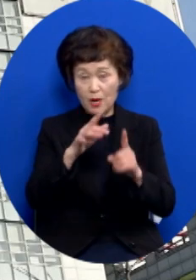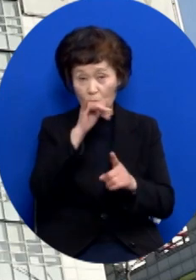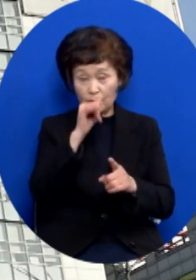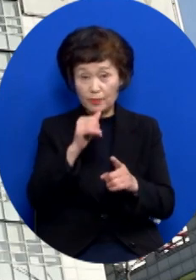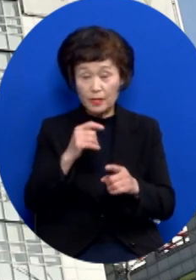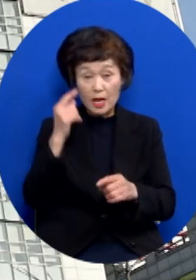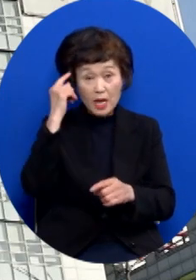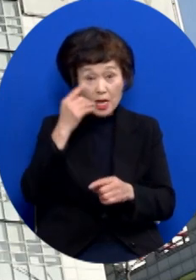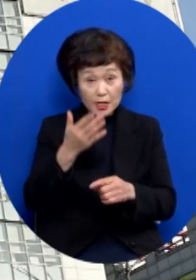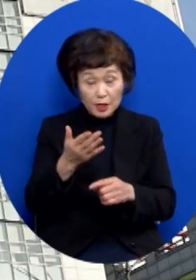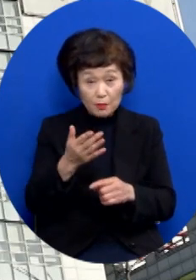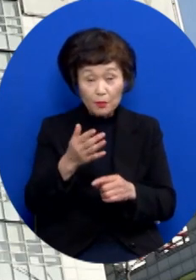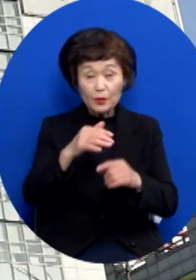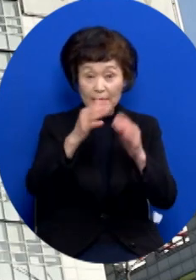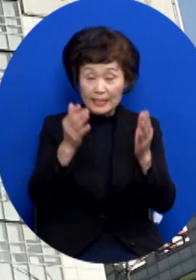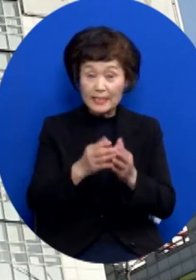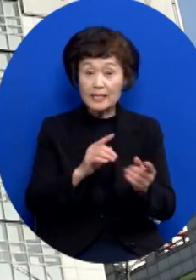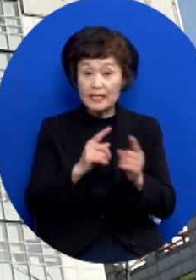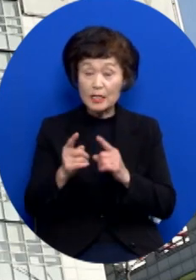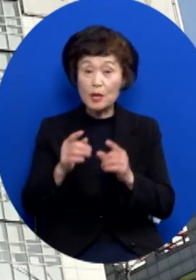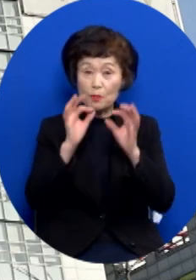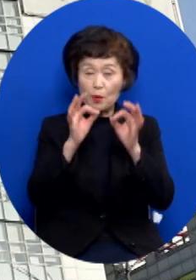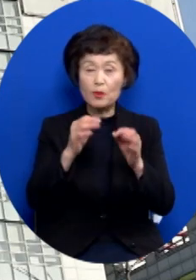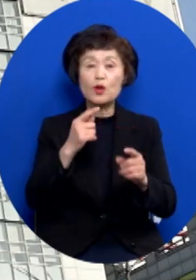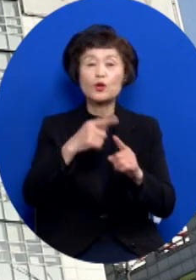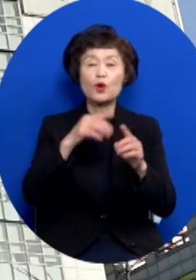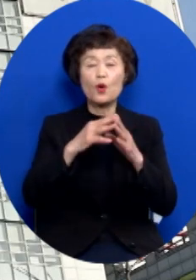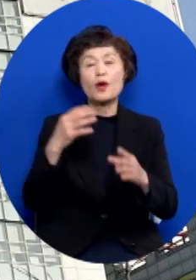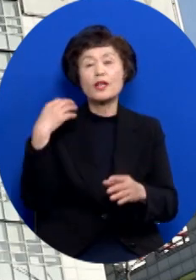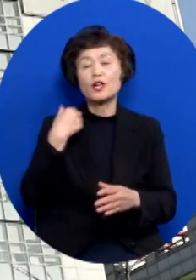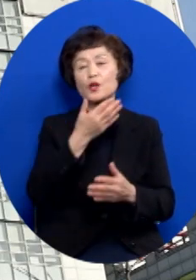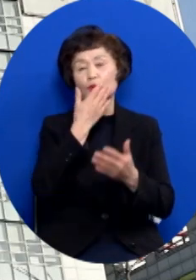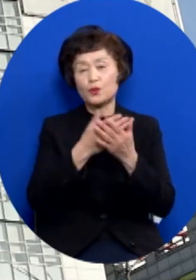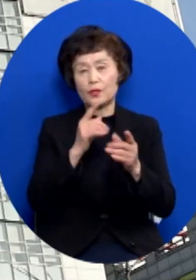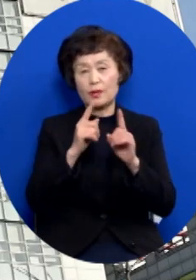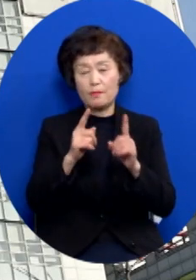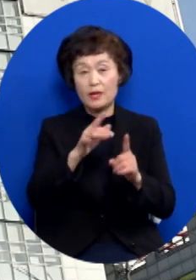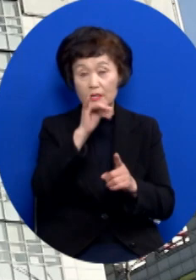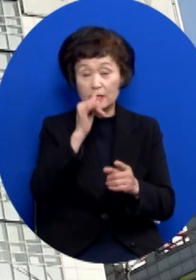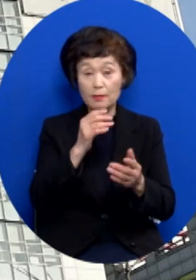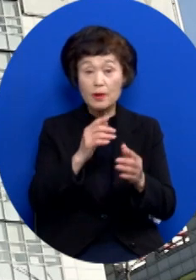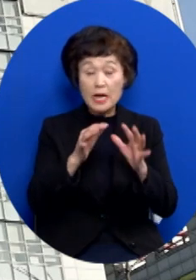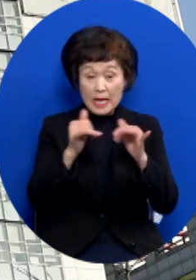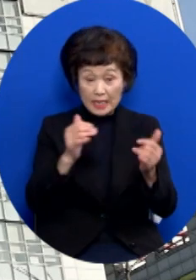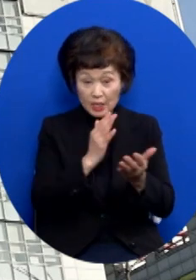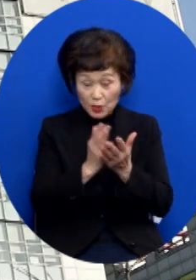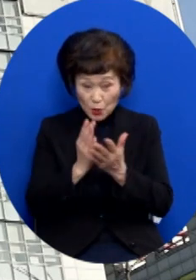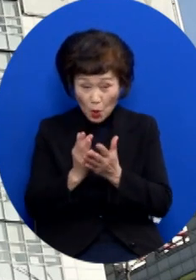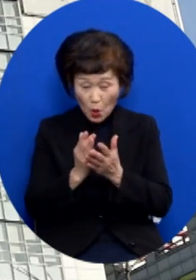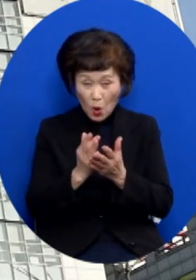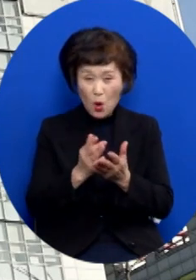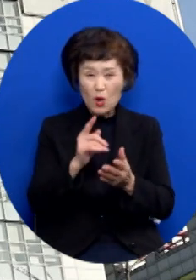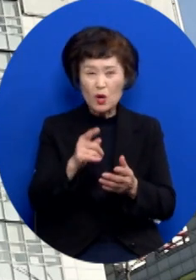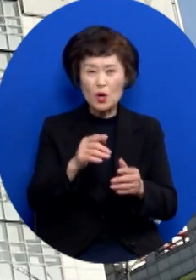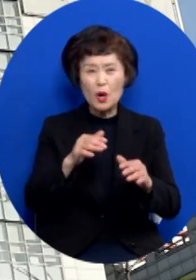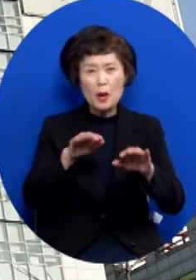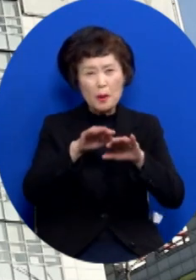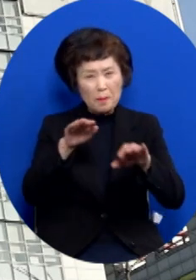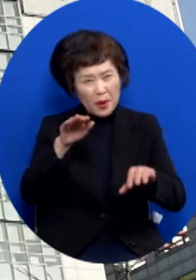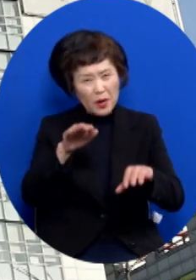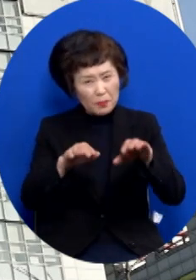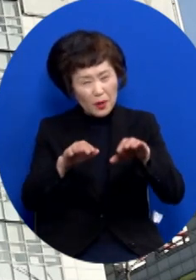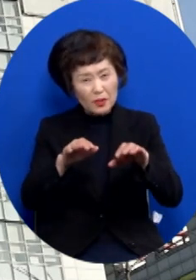응답자의 49%가 교회의 역할을 강조했으며 실제로 인종 사이의 경제적 불평등을 바로잡기 위해 지원에 나선